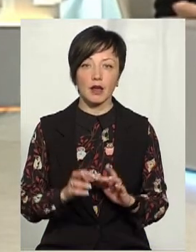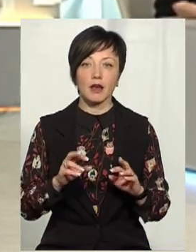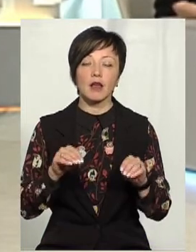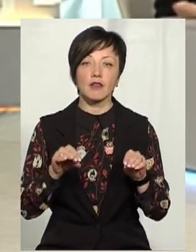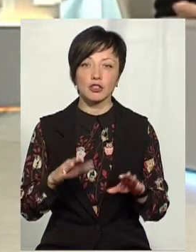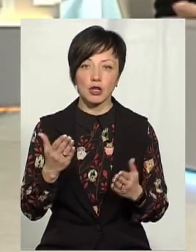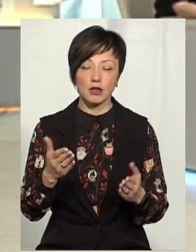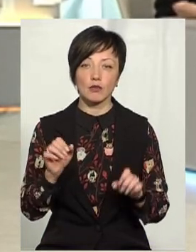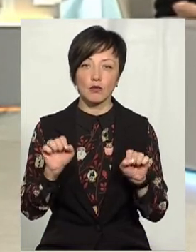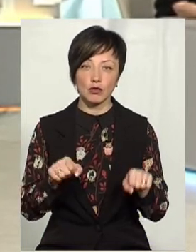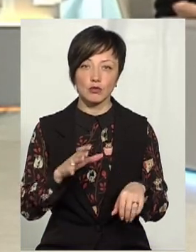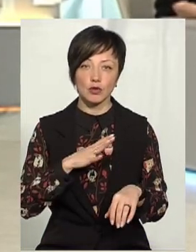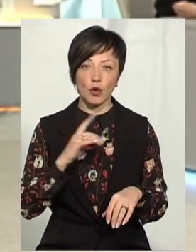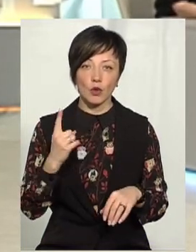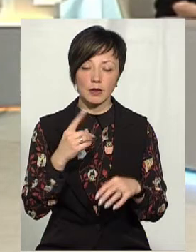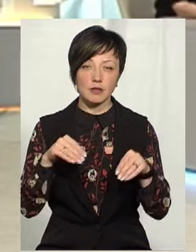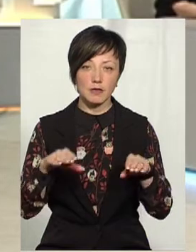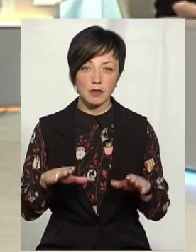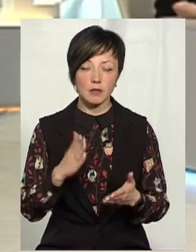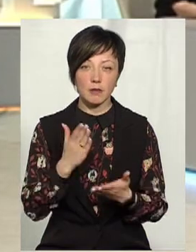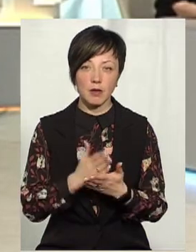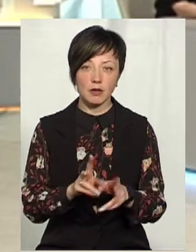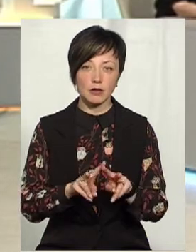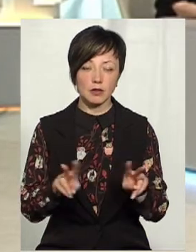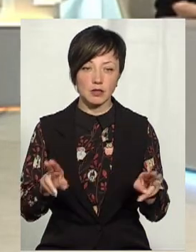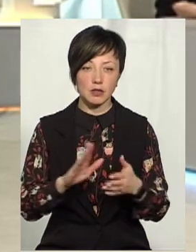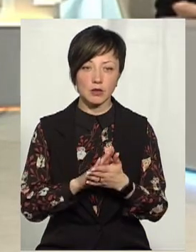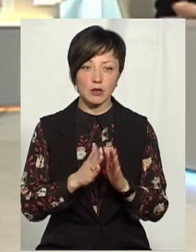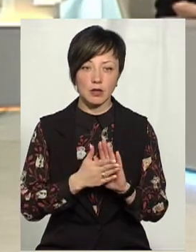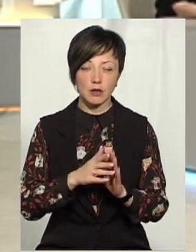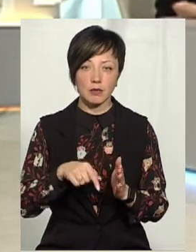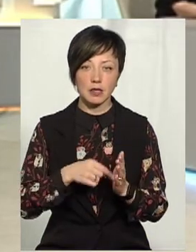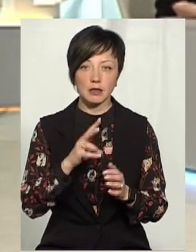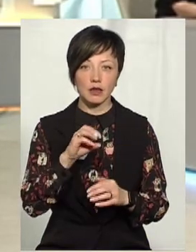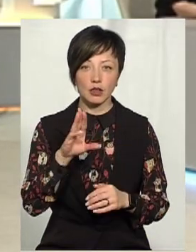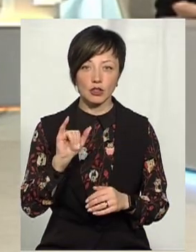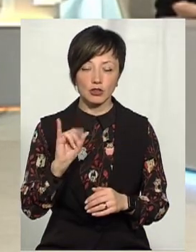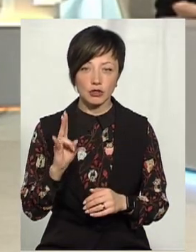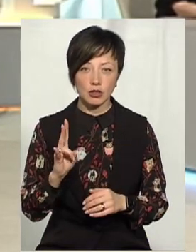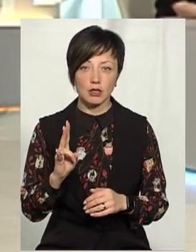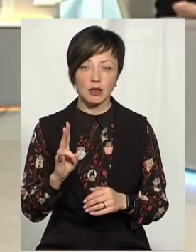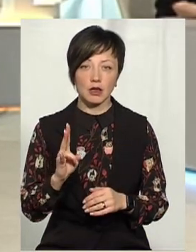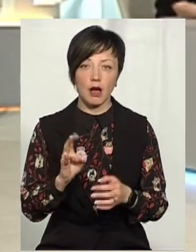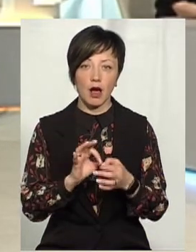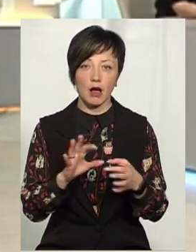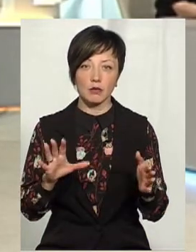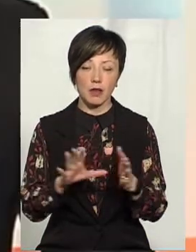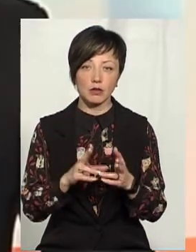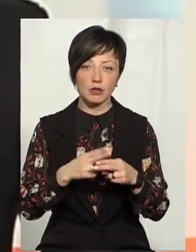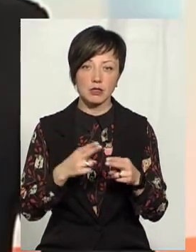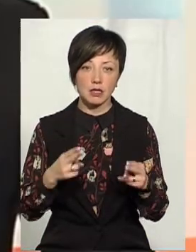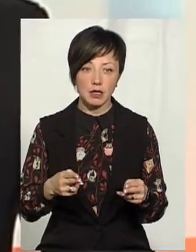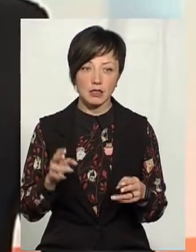звичайно, це може бути одним із виходів. Ми маємо таку ж саму ситуацію і по місту Нетішину, де працює атомна